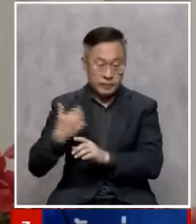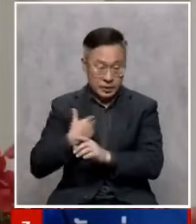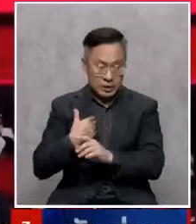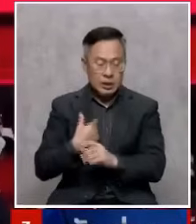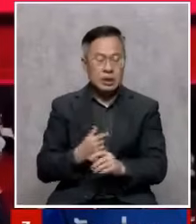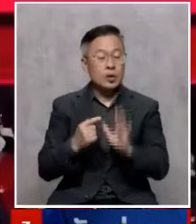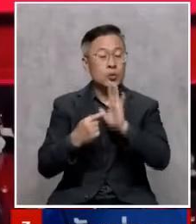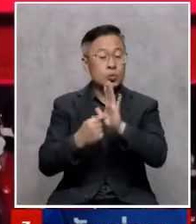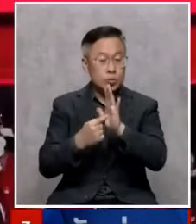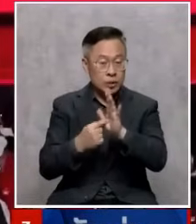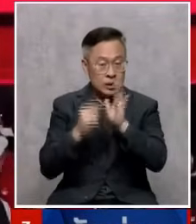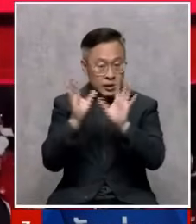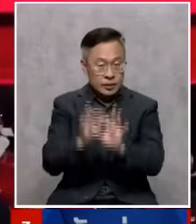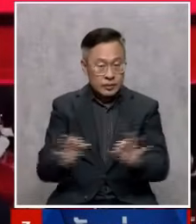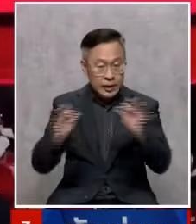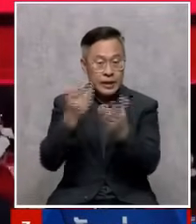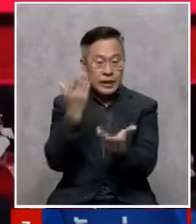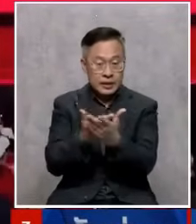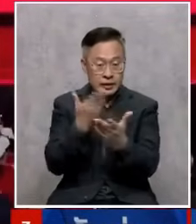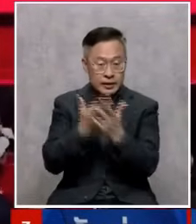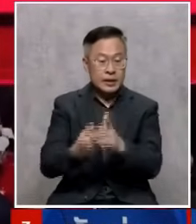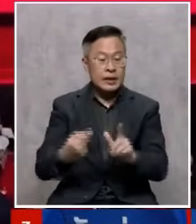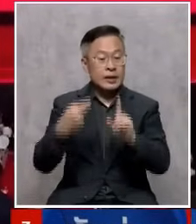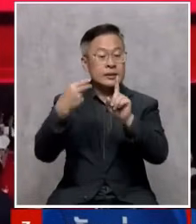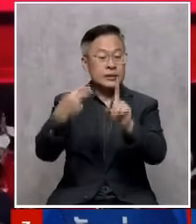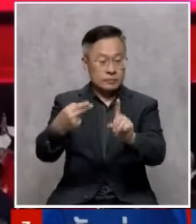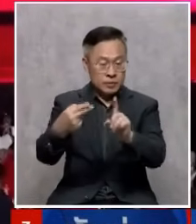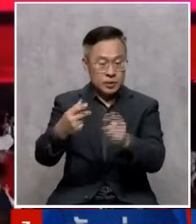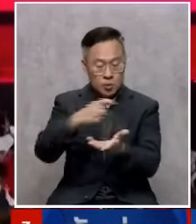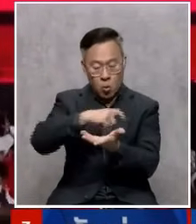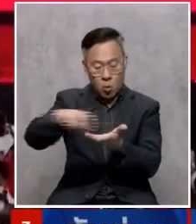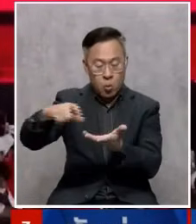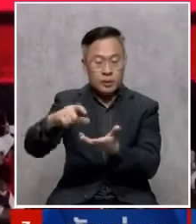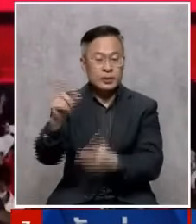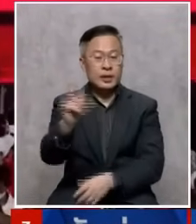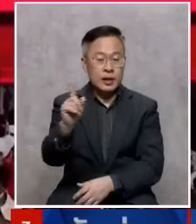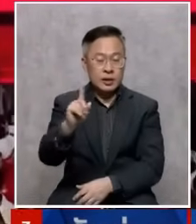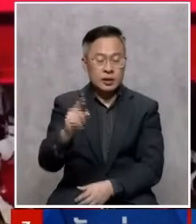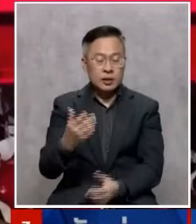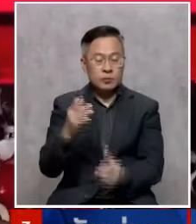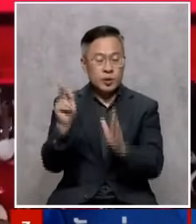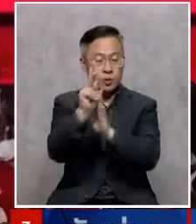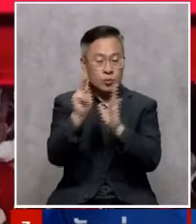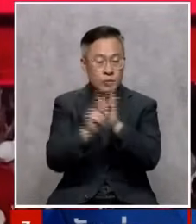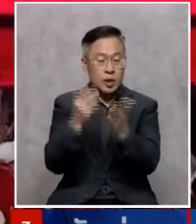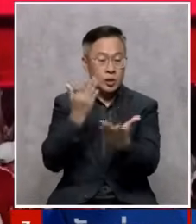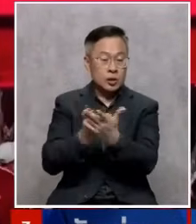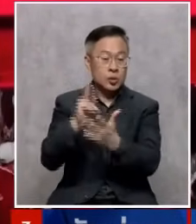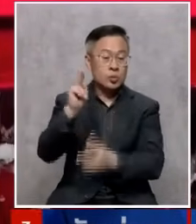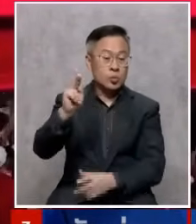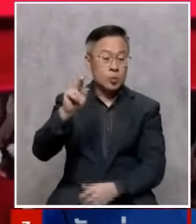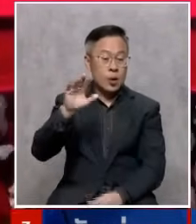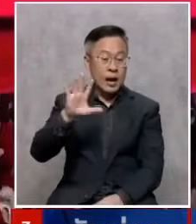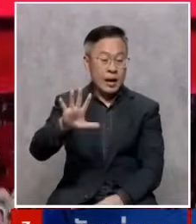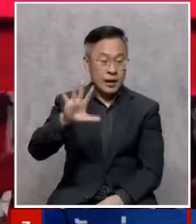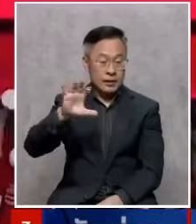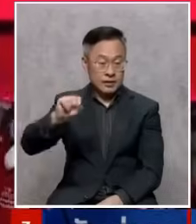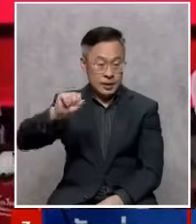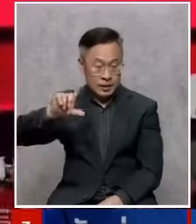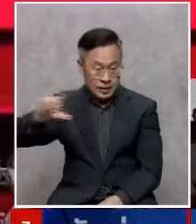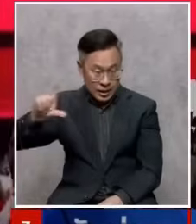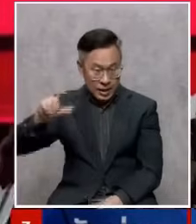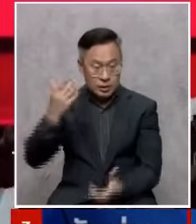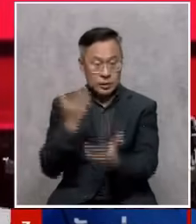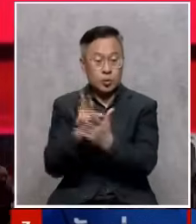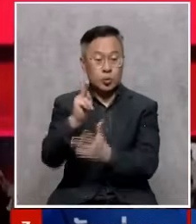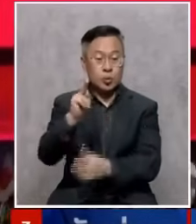ประเด็นร้อนที่น่าจับตาก็คือเรื่องของพรบกู้เงิน 500,000ล้านบาทซึ่งจะนำมาใช้ในโครงการจิอ walletนะคะ